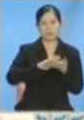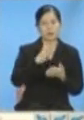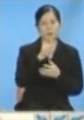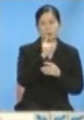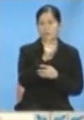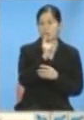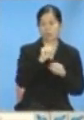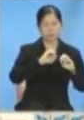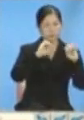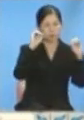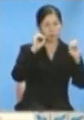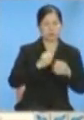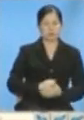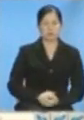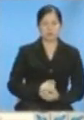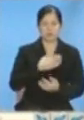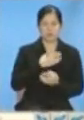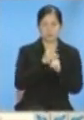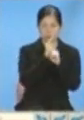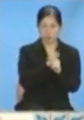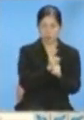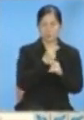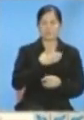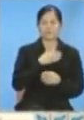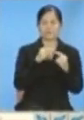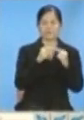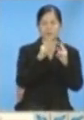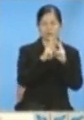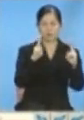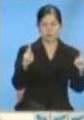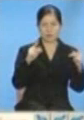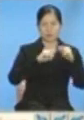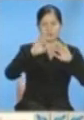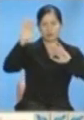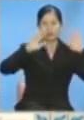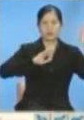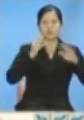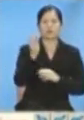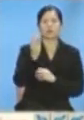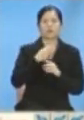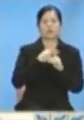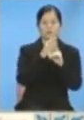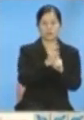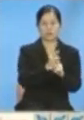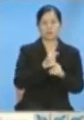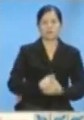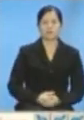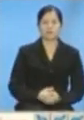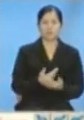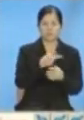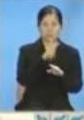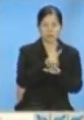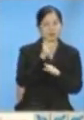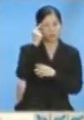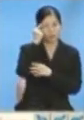ประเด็นเป็นประเด็นที่ผมเรียนว่าผมเป็นกรรมการเสียงข้างน้อยด้วยครับท่านประธานต้องเข้าใจครับผมเ